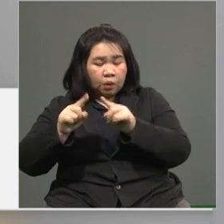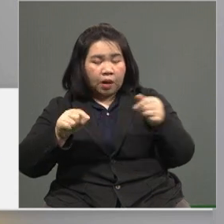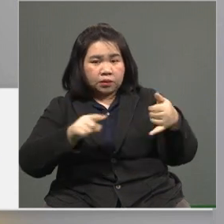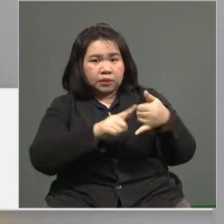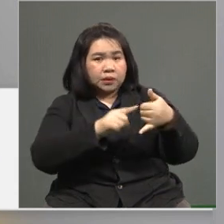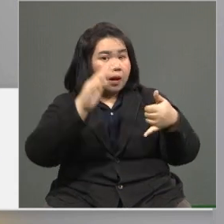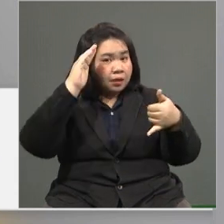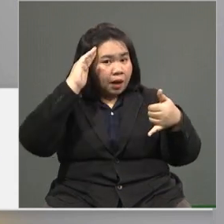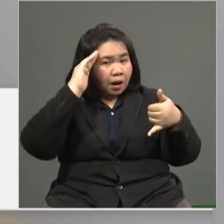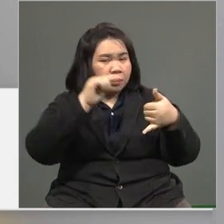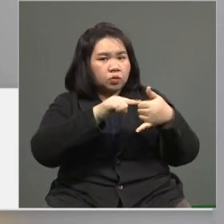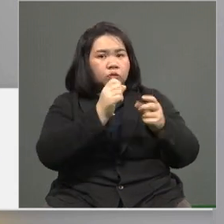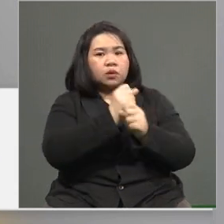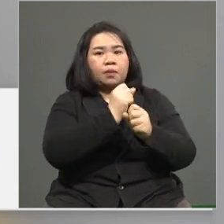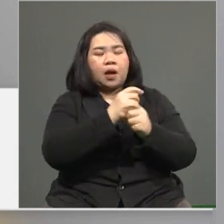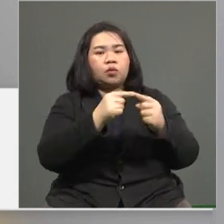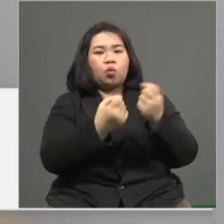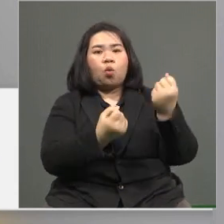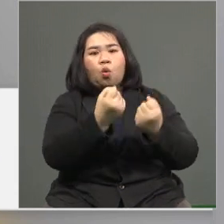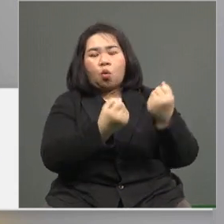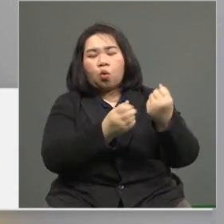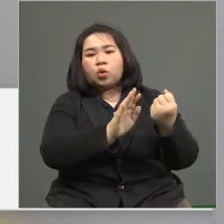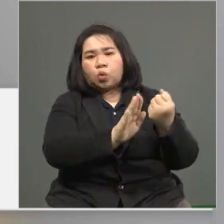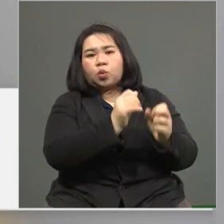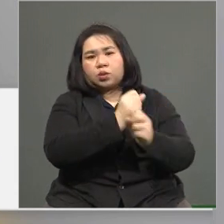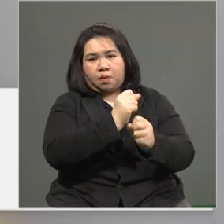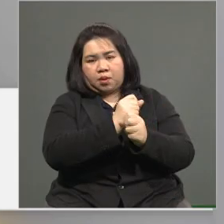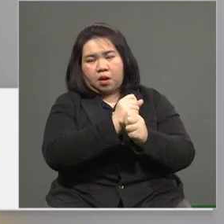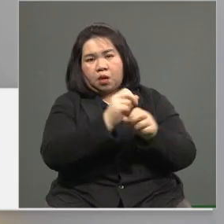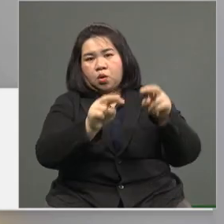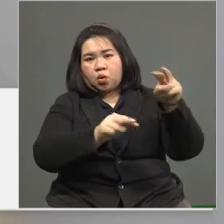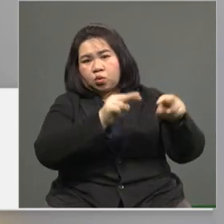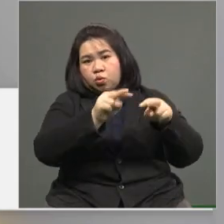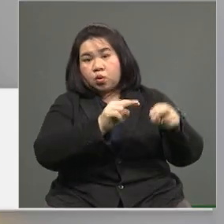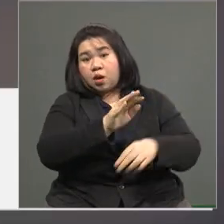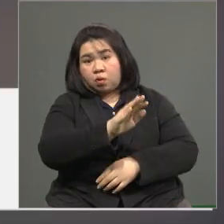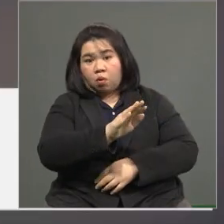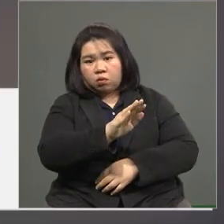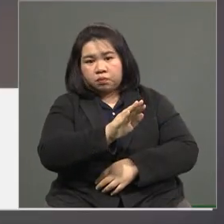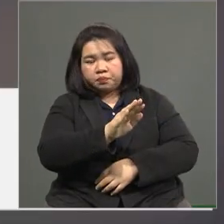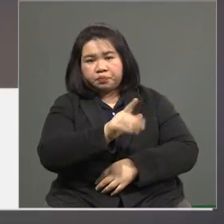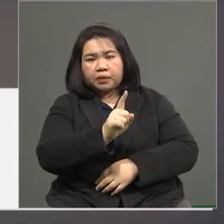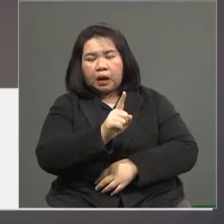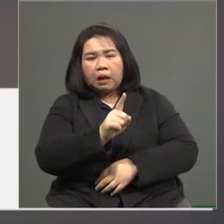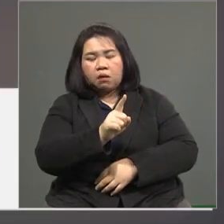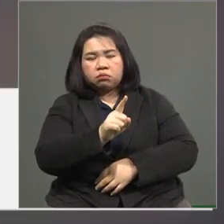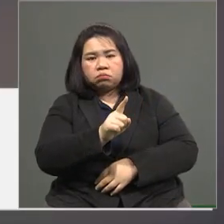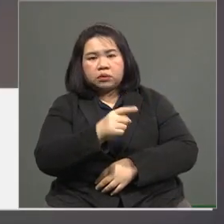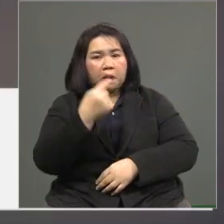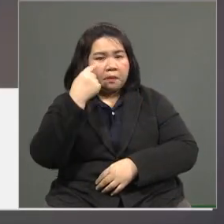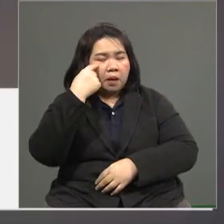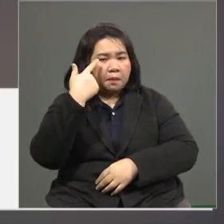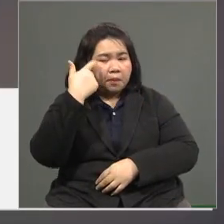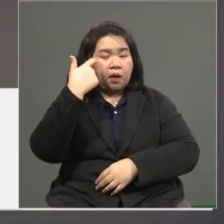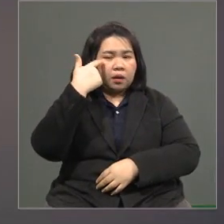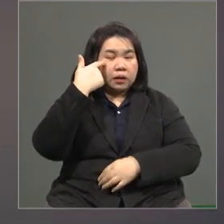กังตำแหน่งพลประจำรถถากถางชุดปฏิบัติงานช่างชพัฒนากระสุนครับถูกที่บริเวณดวงตาได้รับ